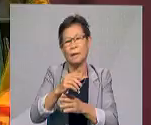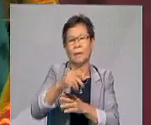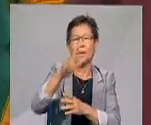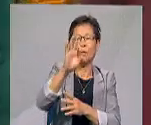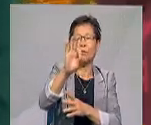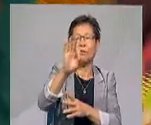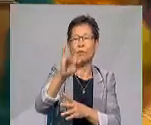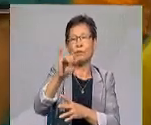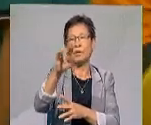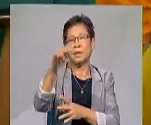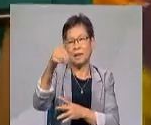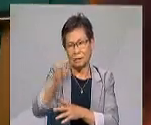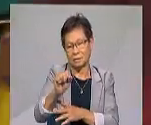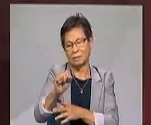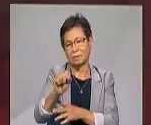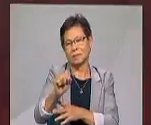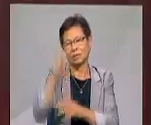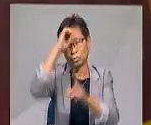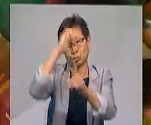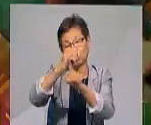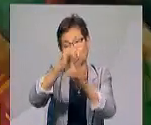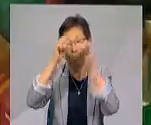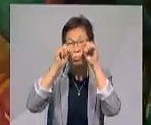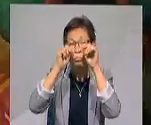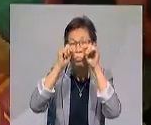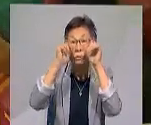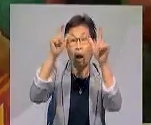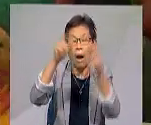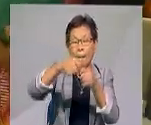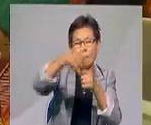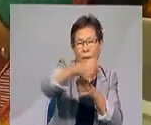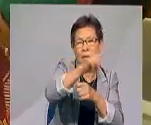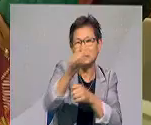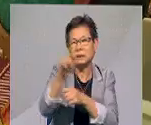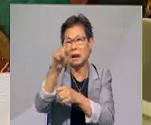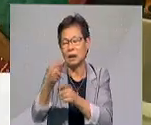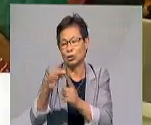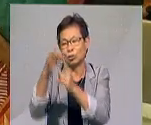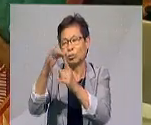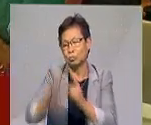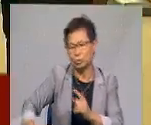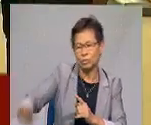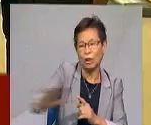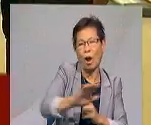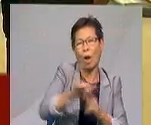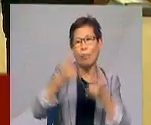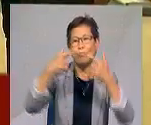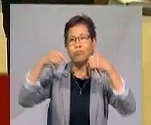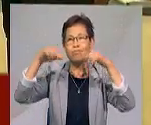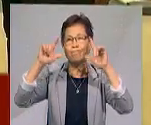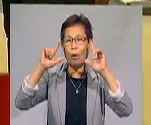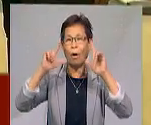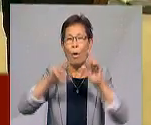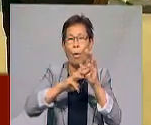Kemajuan Filem Nasional Malaysia FINAS yang bertujuan memberi kesedaran mengenai pembayaran zakat terutama dalam kalangan selebriti.